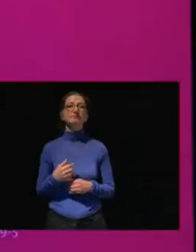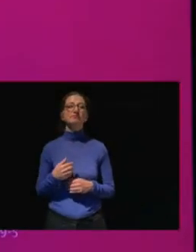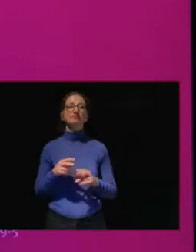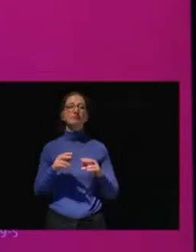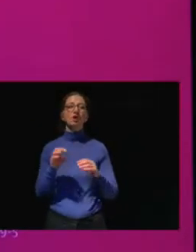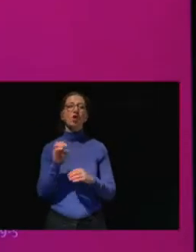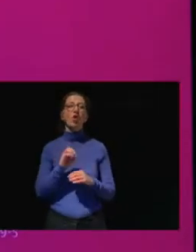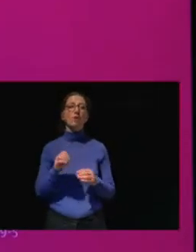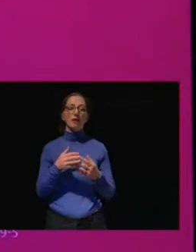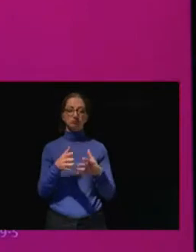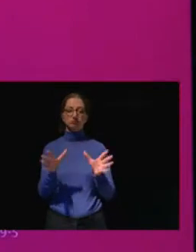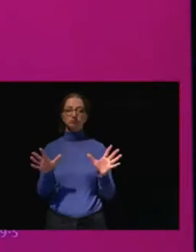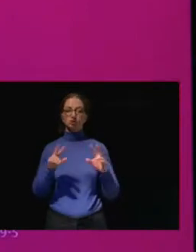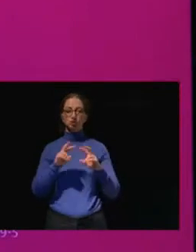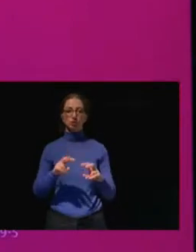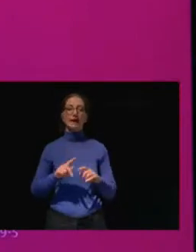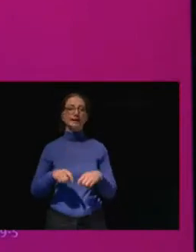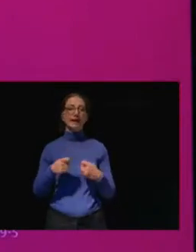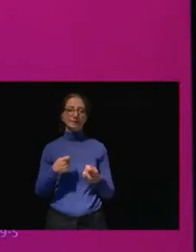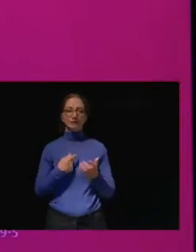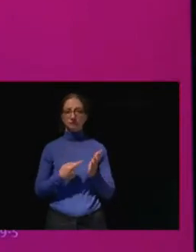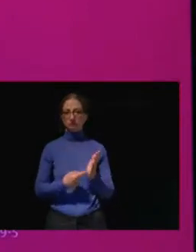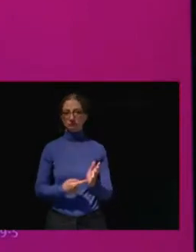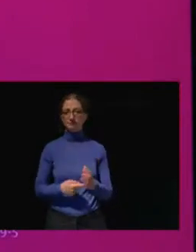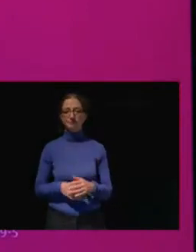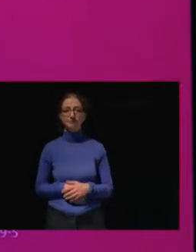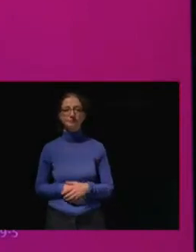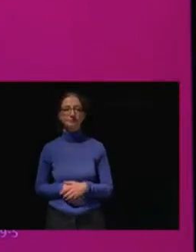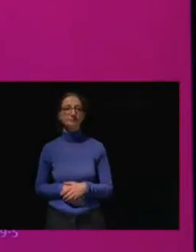europäischen Studie und den Ergebnissen erzählen.